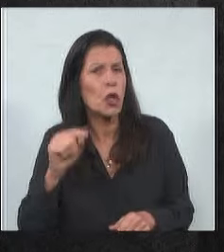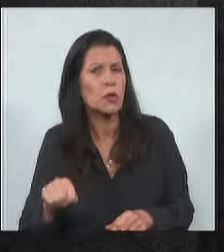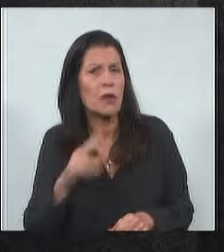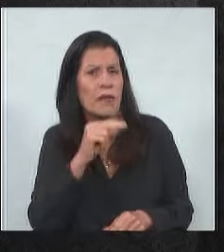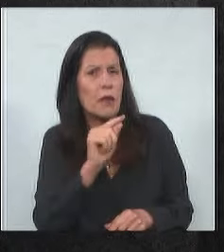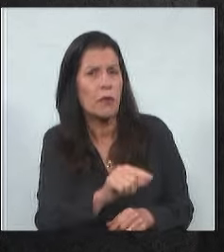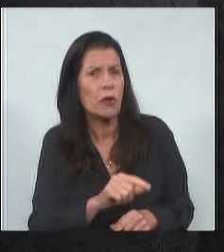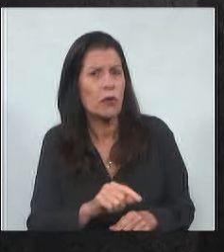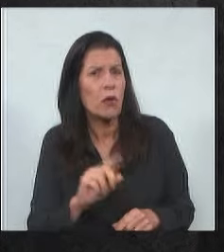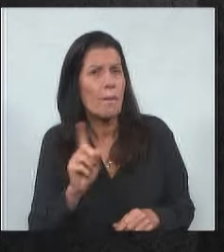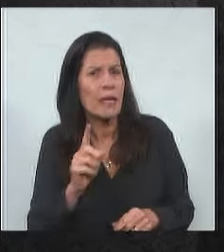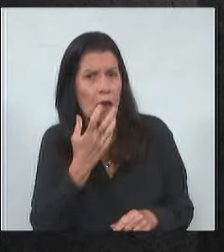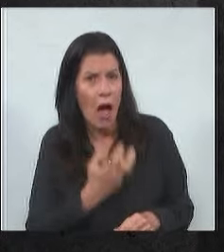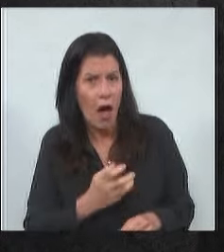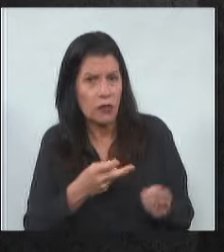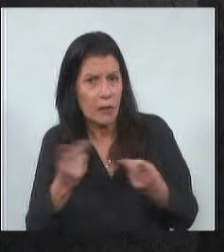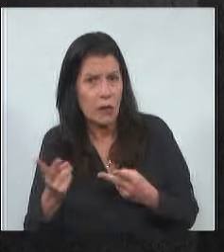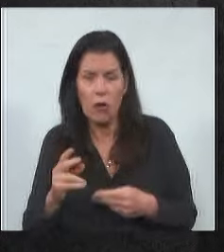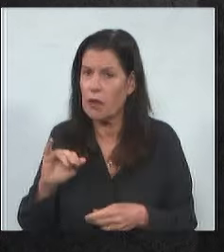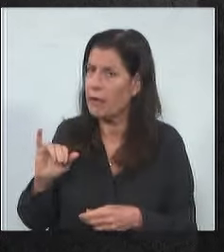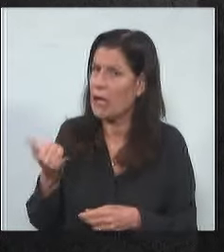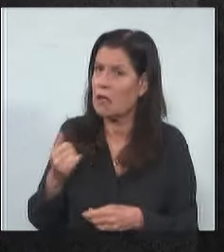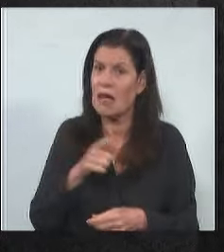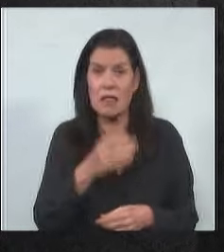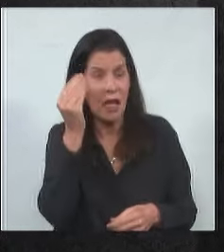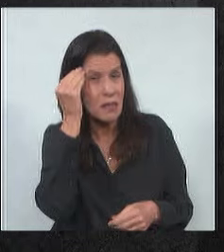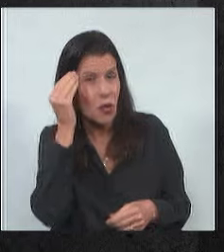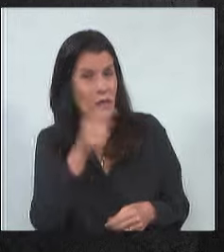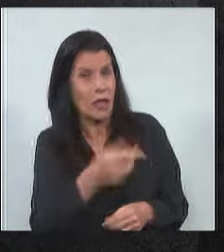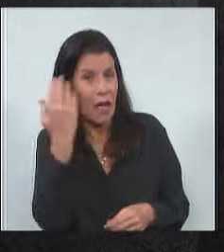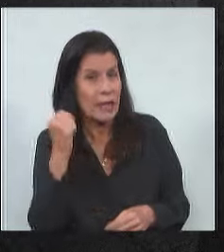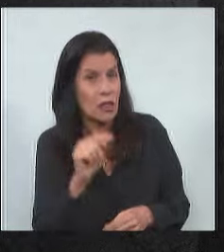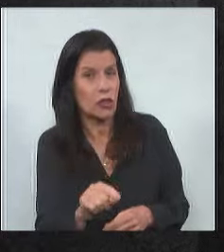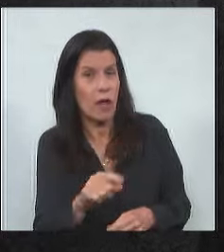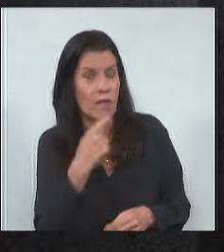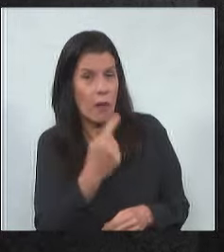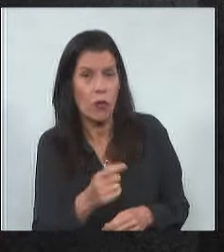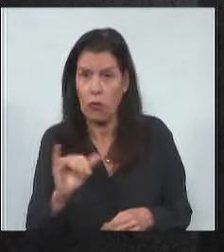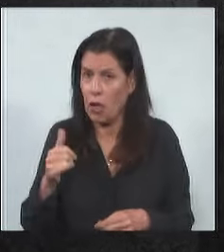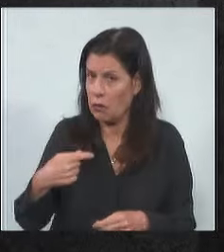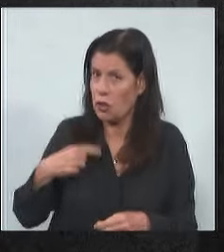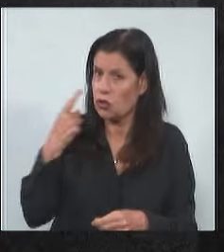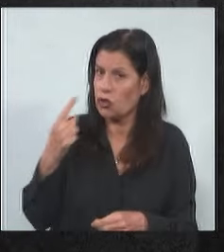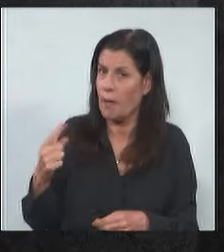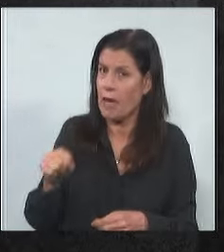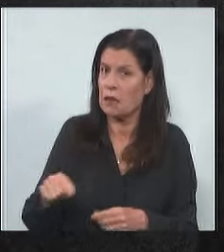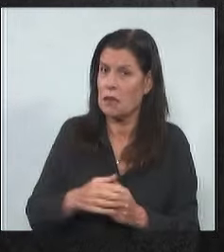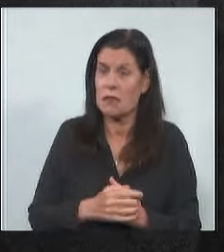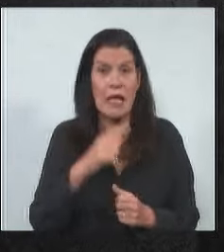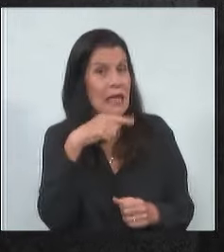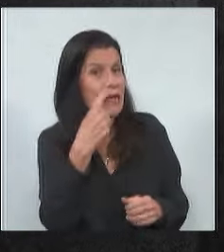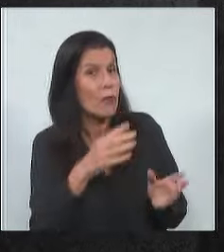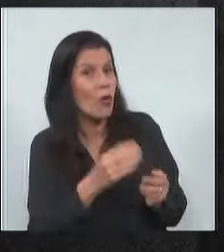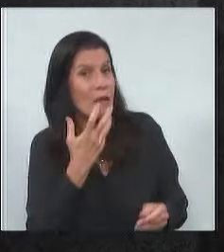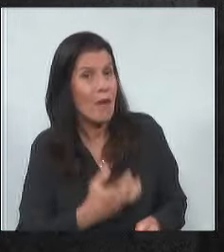חולים? כן. אבל אתה זוכר בוודאות שהיית שם והם אמרו ש... כן, דיברו... אני שמעתי את זה. שדיברו עם הרב וגם עם הרופאים, והוא אמר